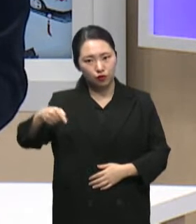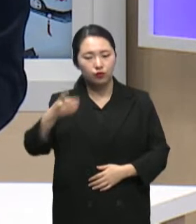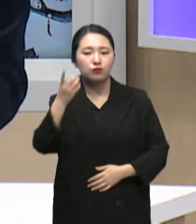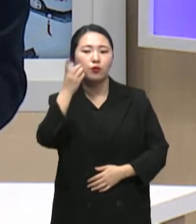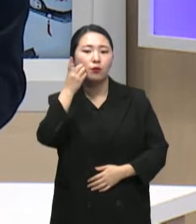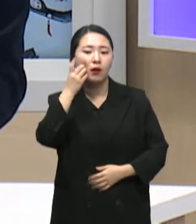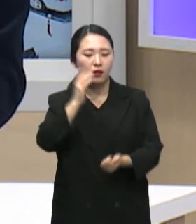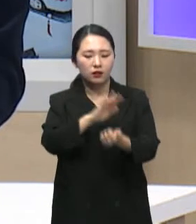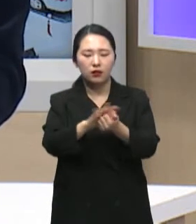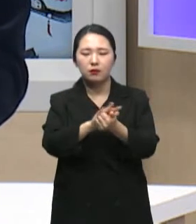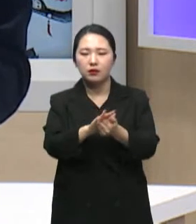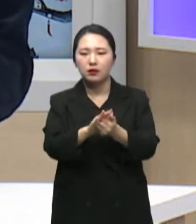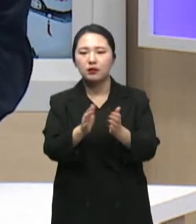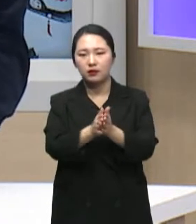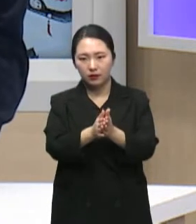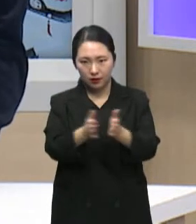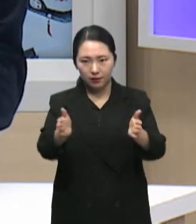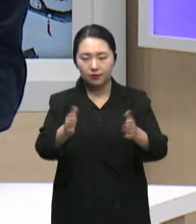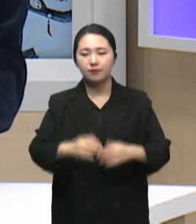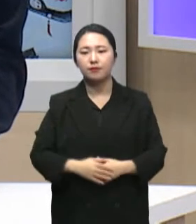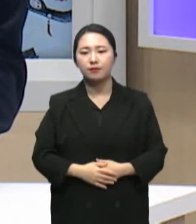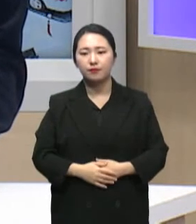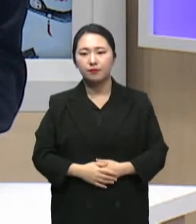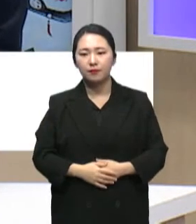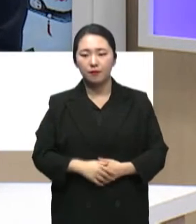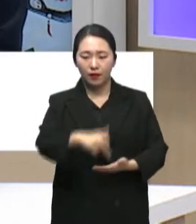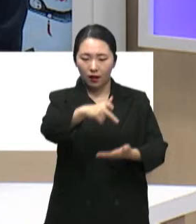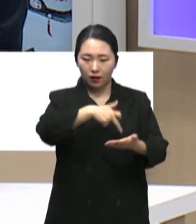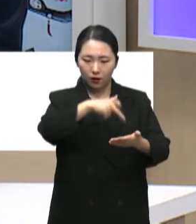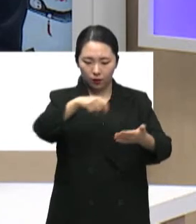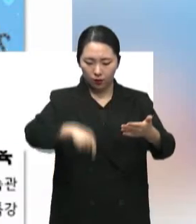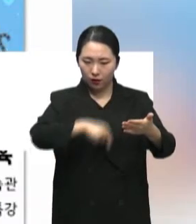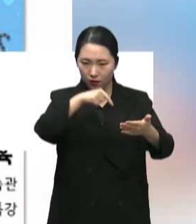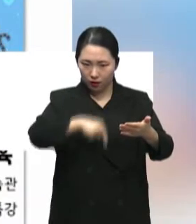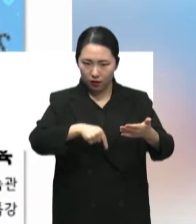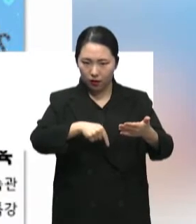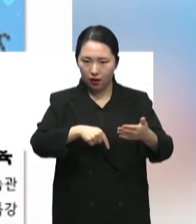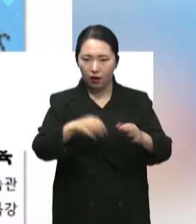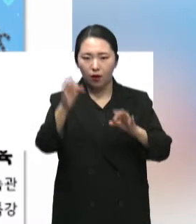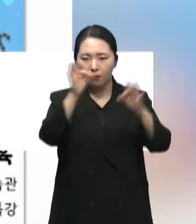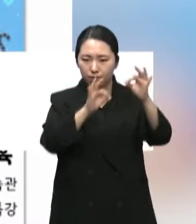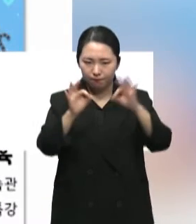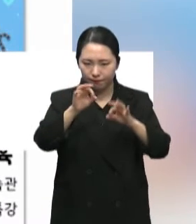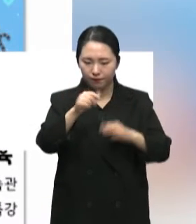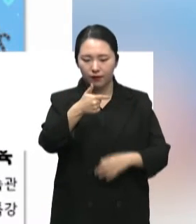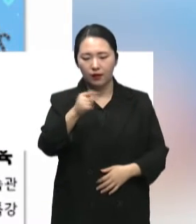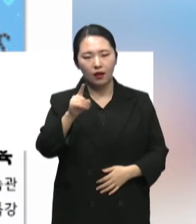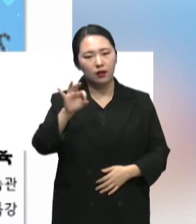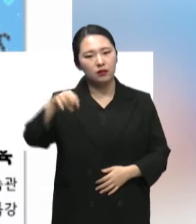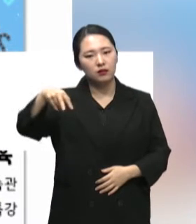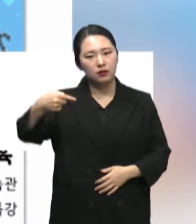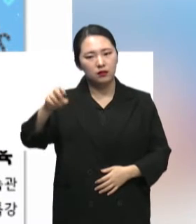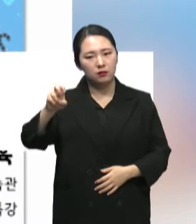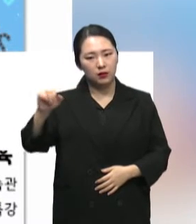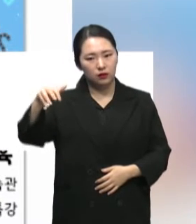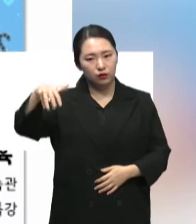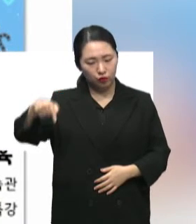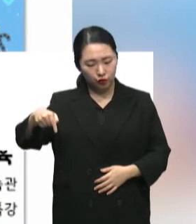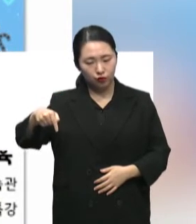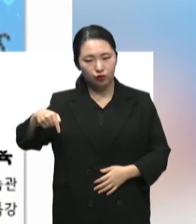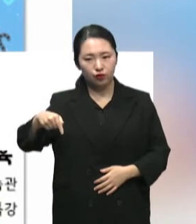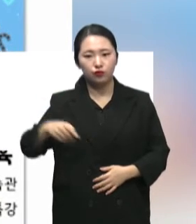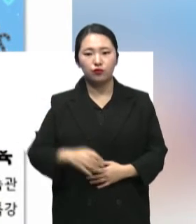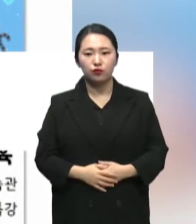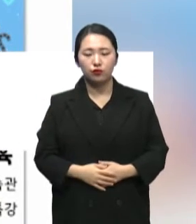서비스를 실시합니다 구독은 카카오톡 앱 에서 미 출구 소식지 나이스 미추 를 검색해